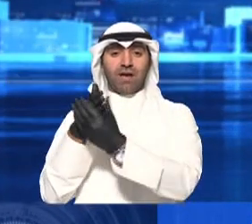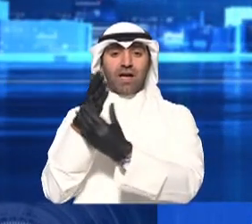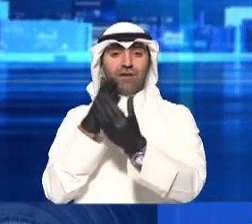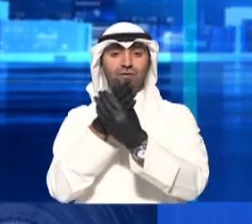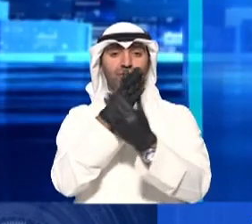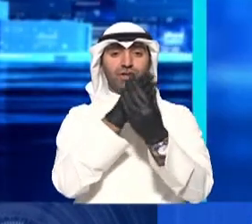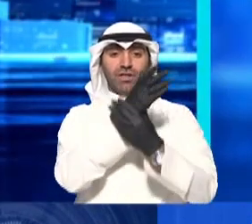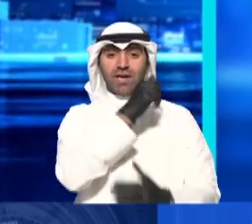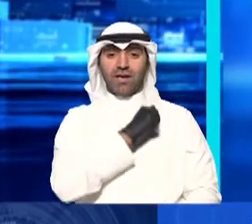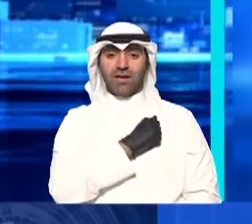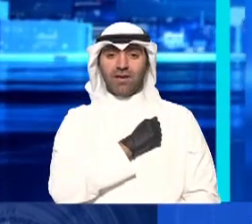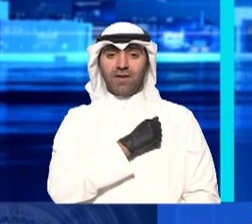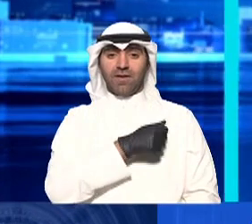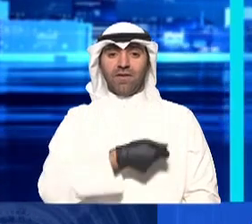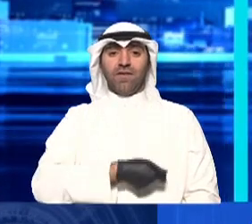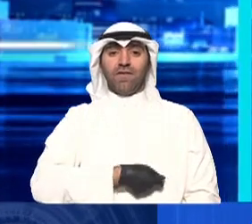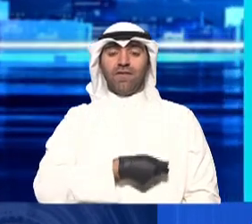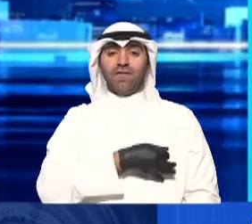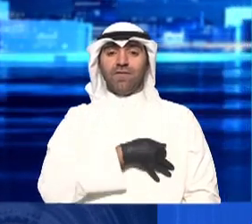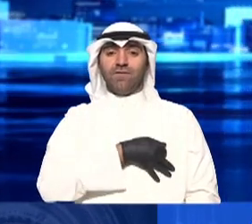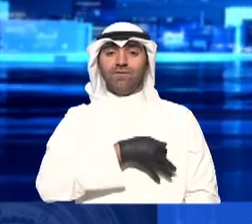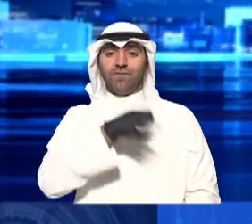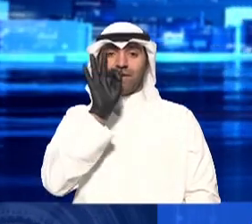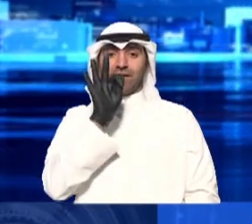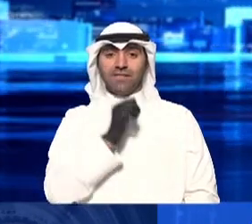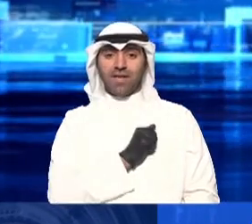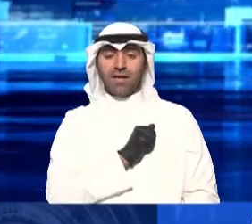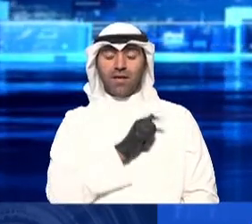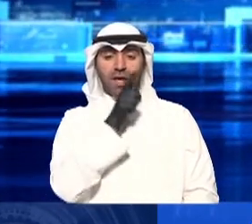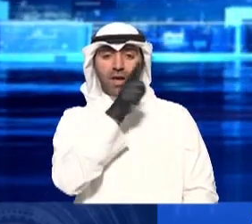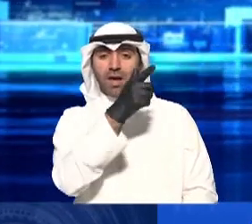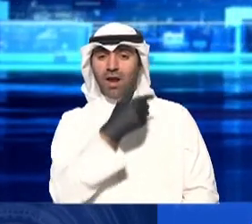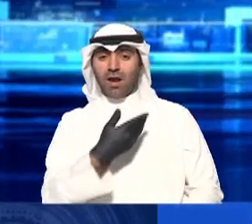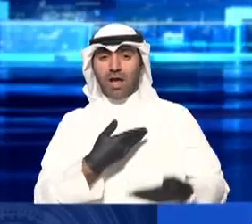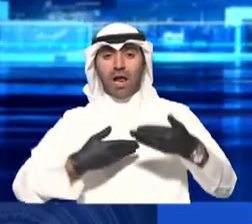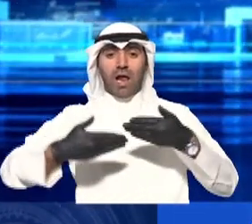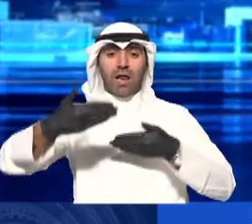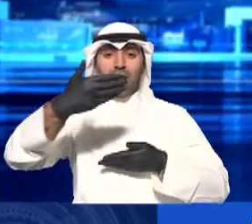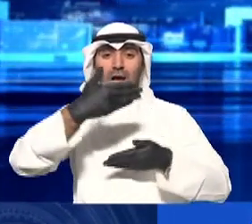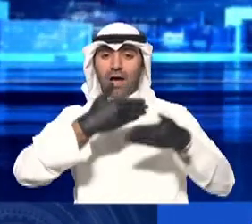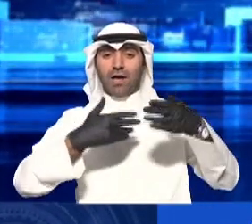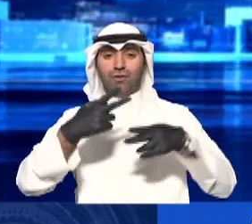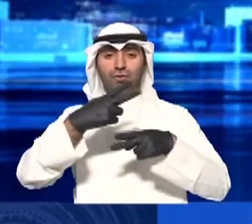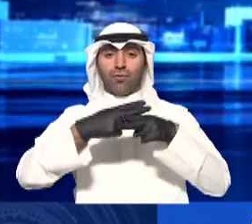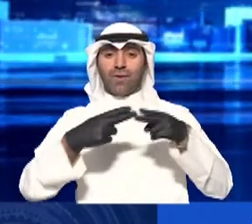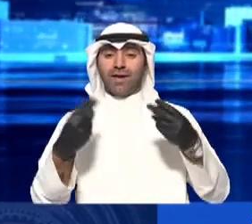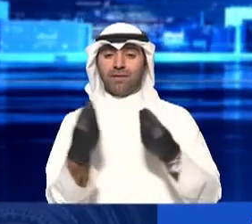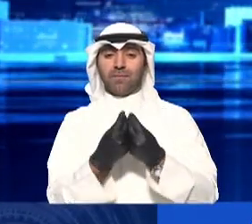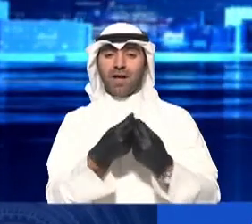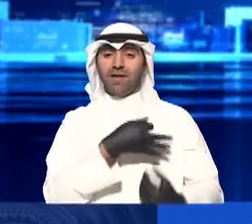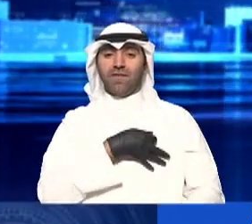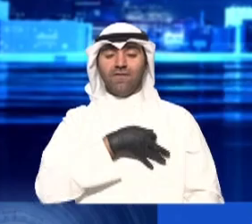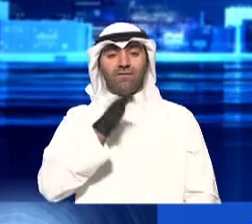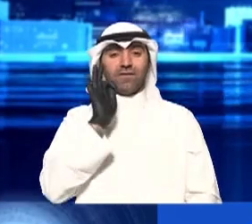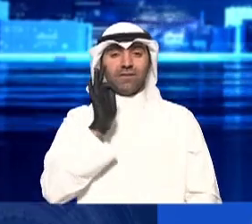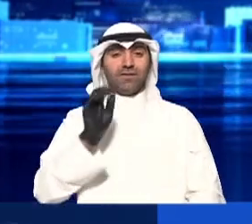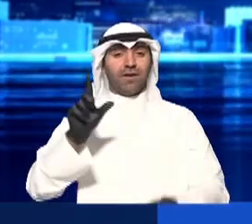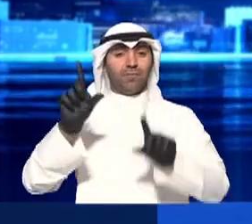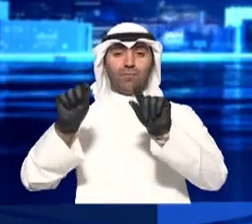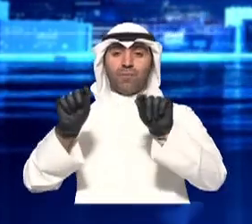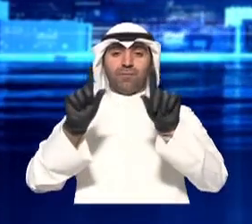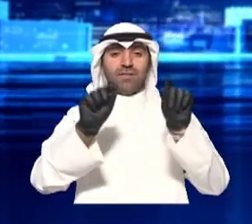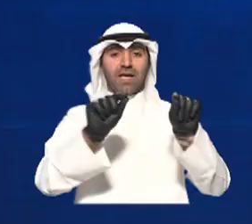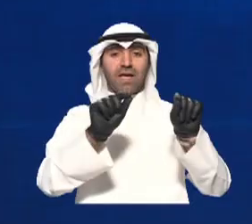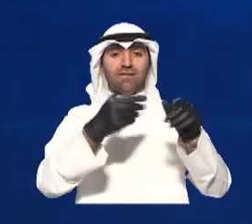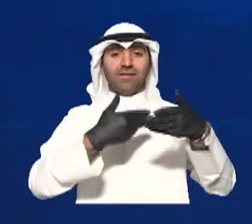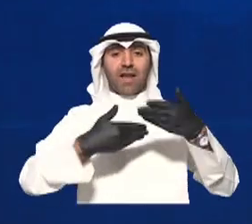إيف لادريان، تناول خلاله أوجه العلاقات الثنائية الوثيقة والوطيدة التي تربط البلدين الصديقين، بالإضافة